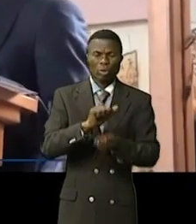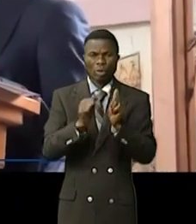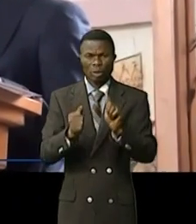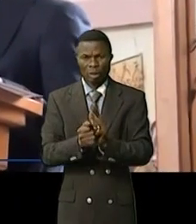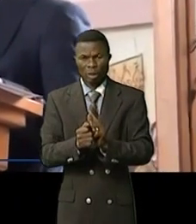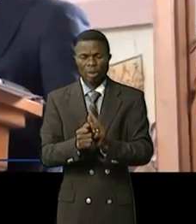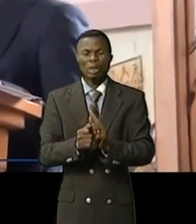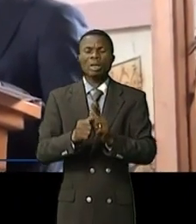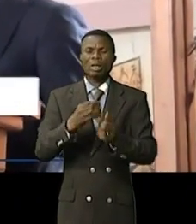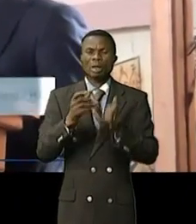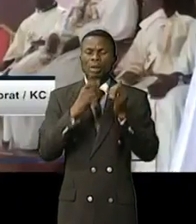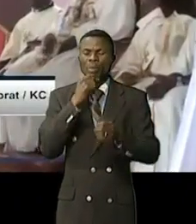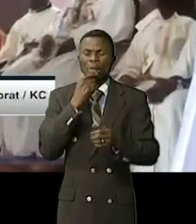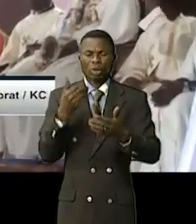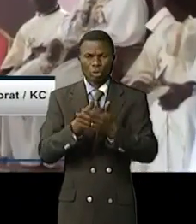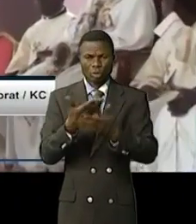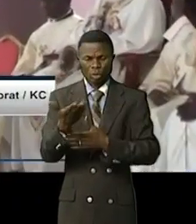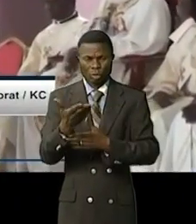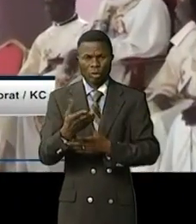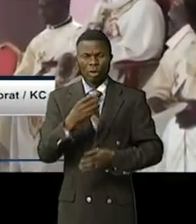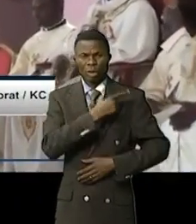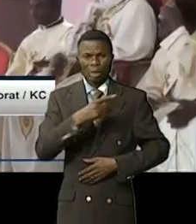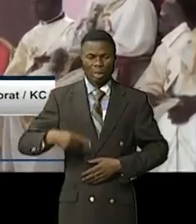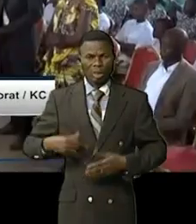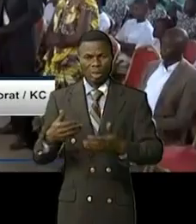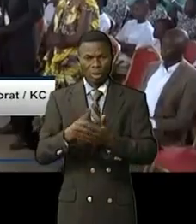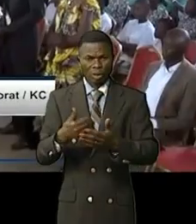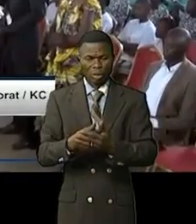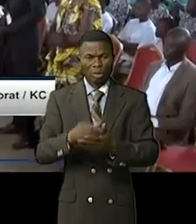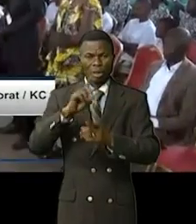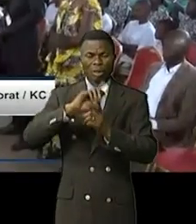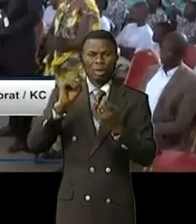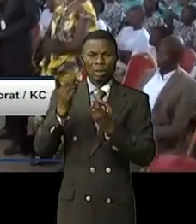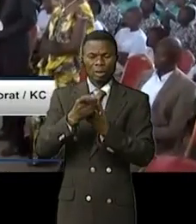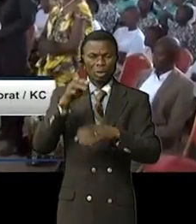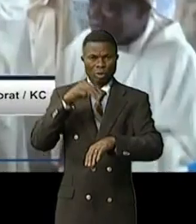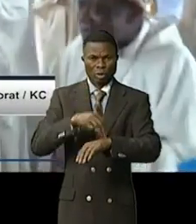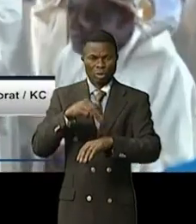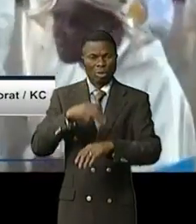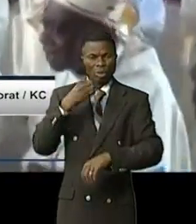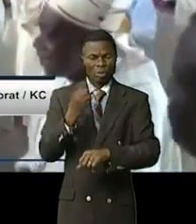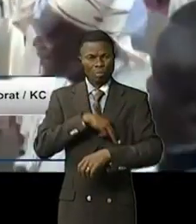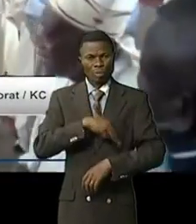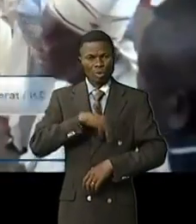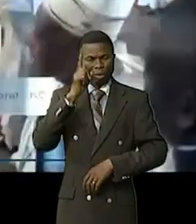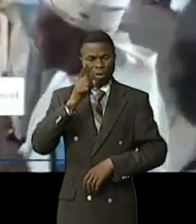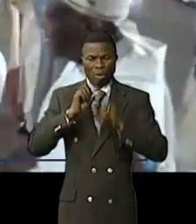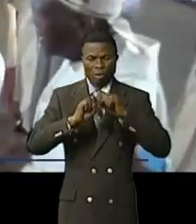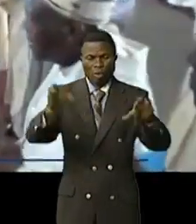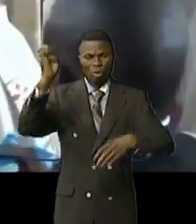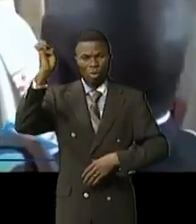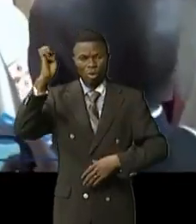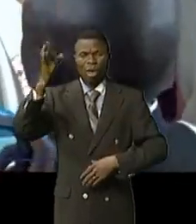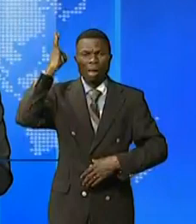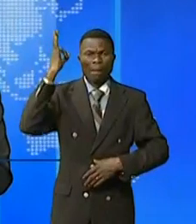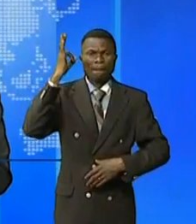travailler pour les peuples. Ces abbés et diacres qui comptent désormais les diocèses de Matadi ont pour mission d'évangéliser et de prêcher